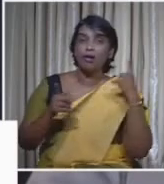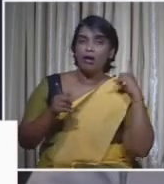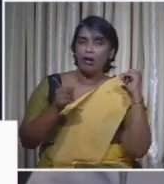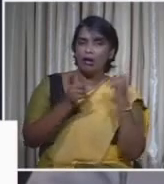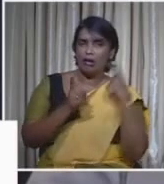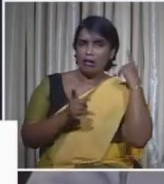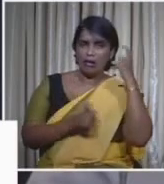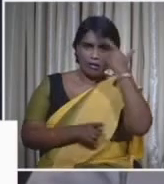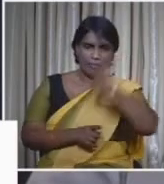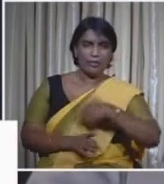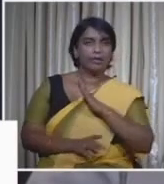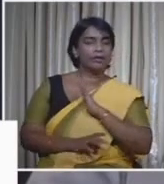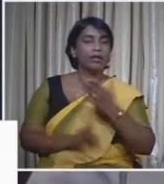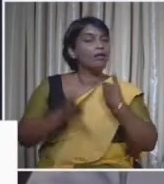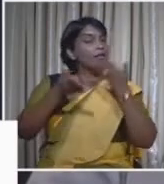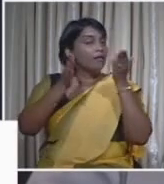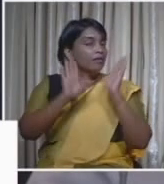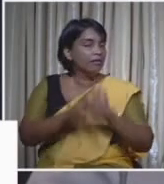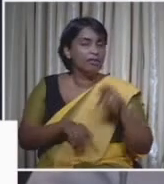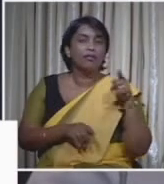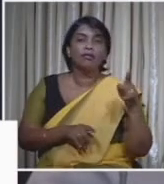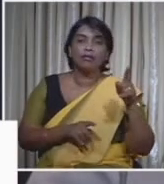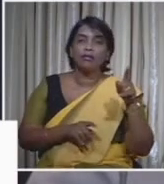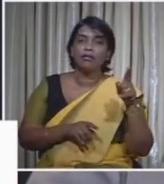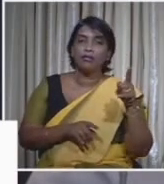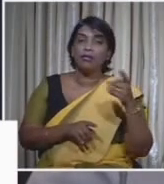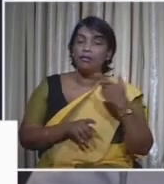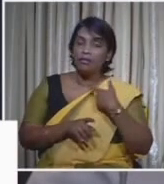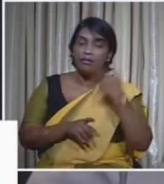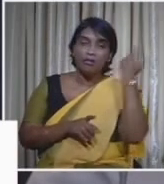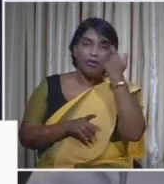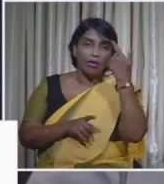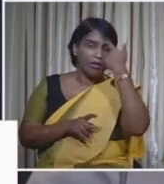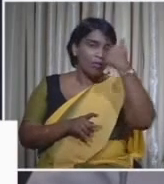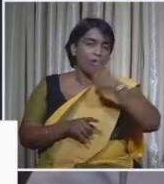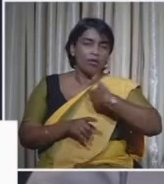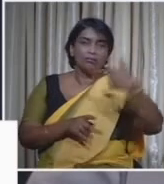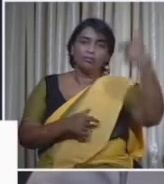නොවන නිසා. අවසානයේ ඔවුන් මා සොයා පැමිණ